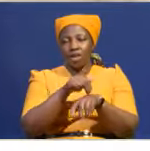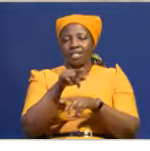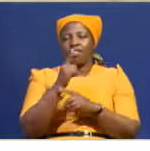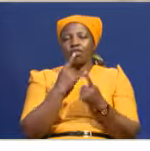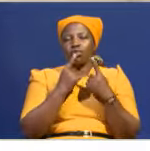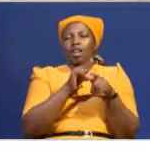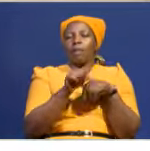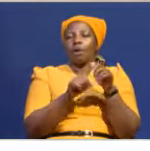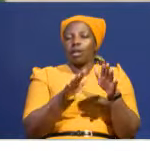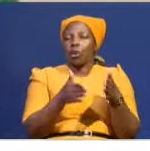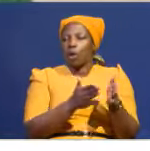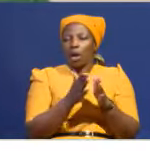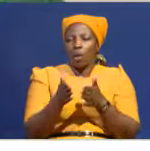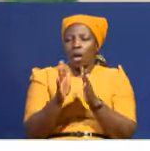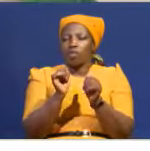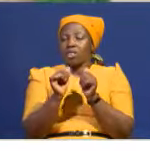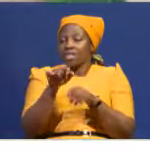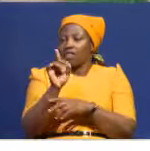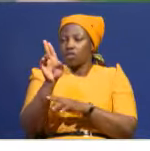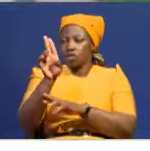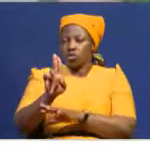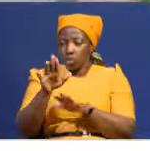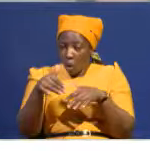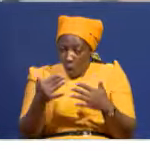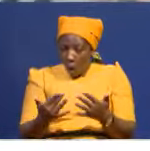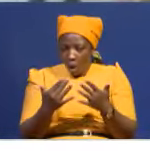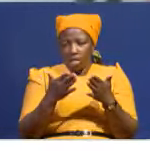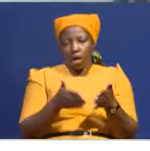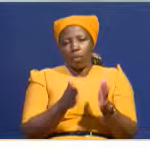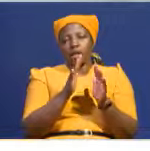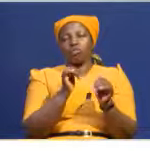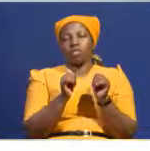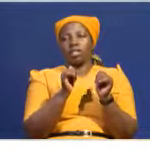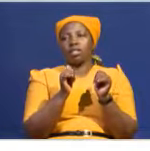kuhusu njia alizotumia ama anazoweza kuziweka